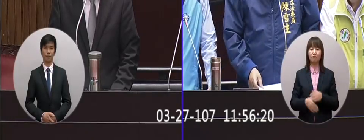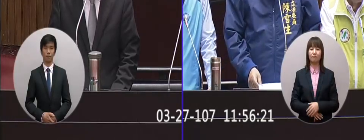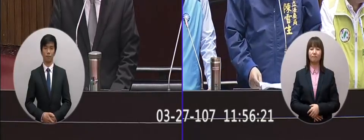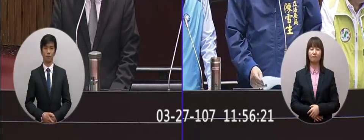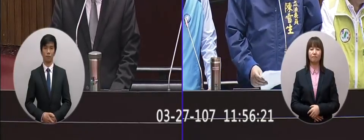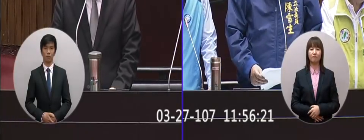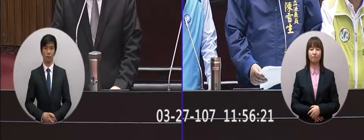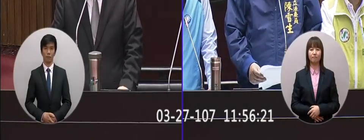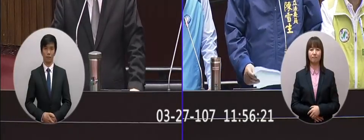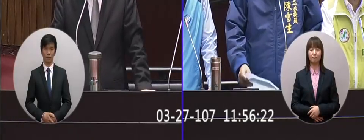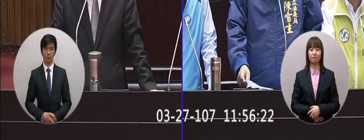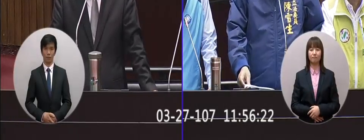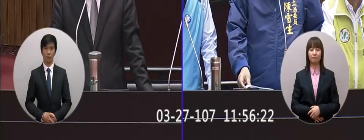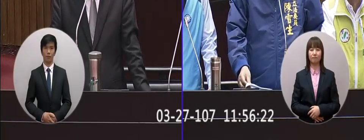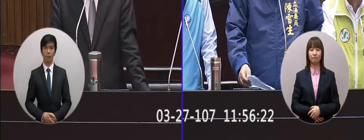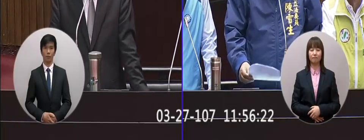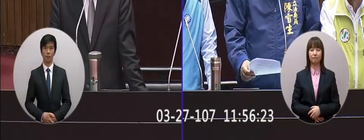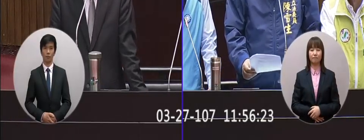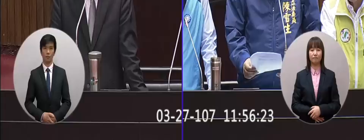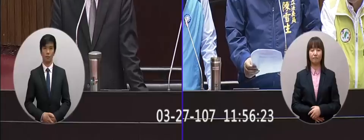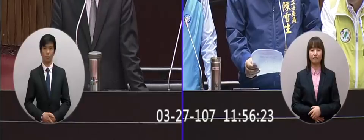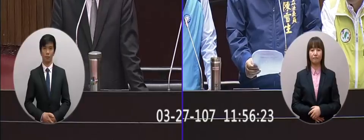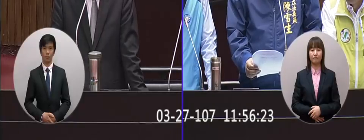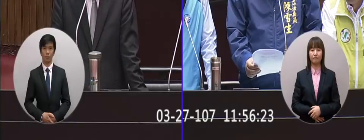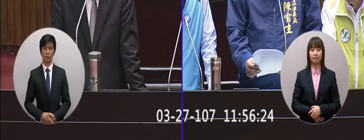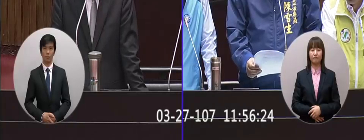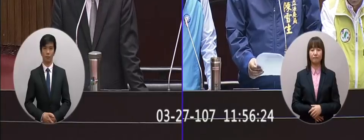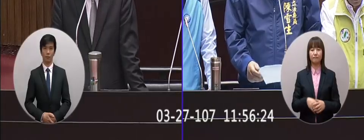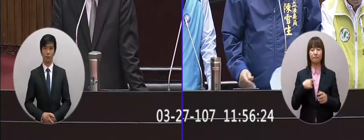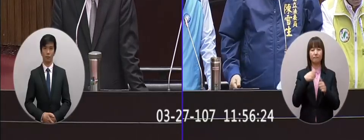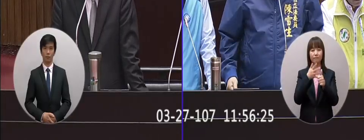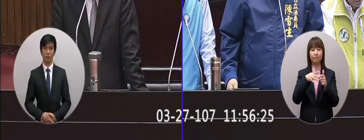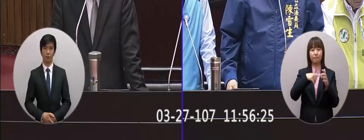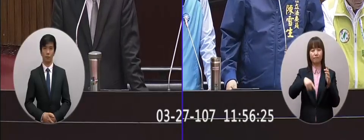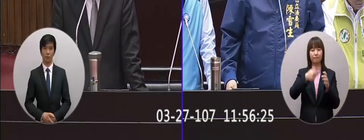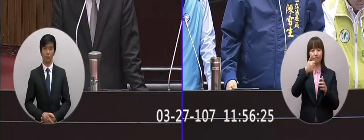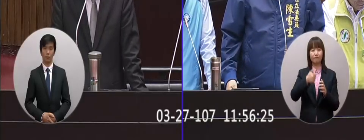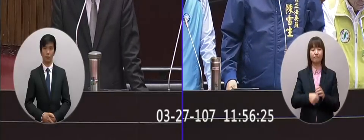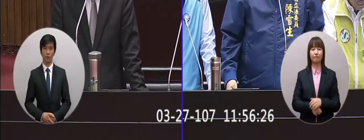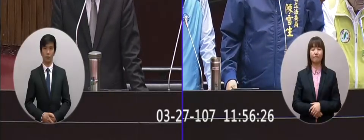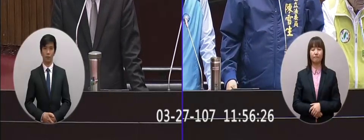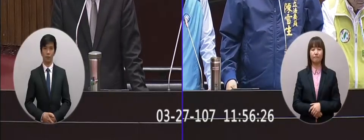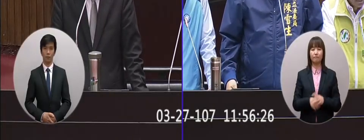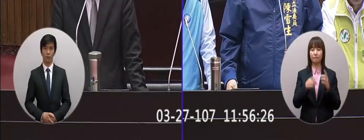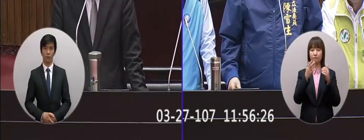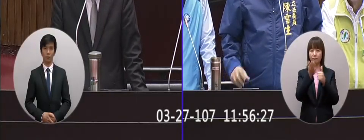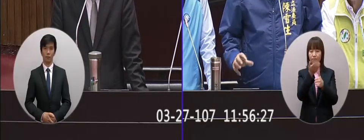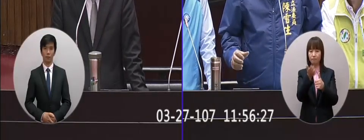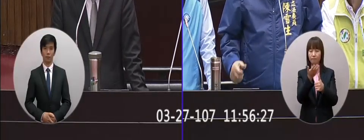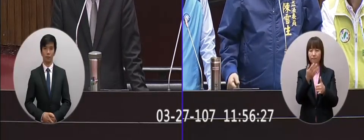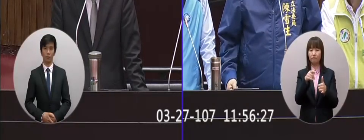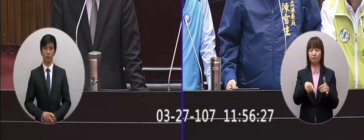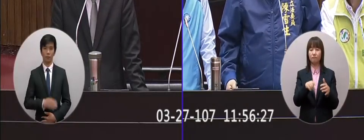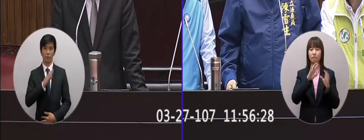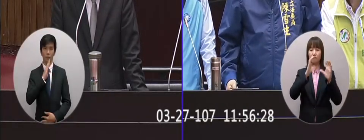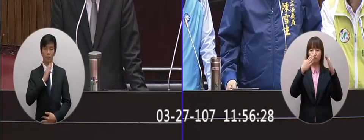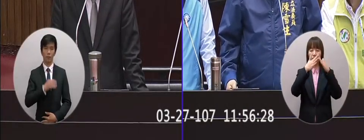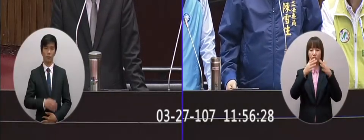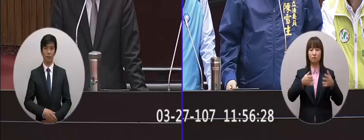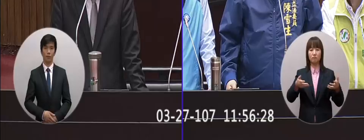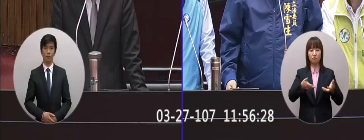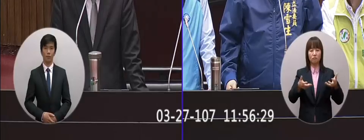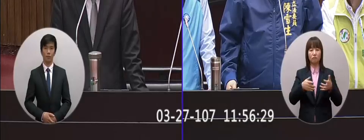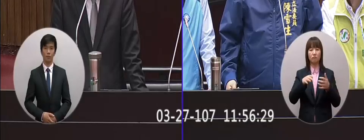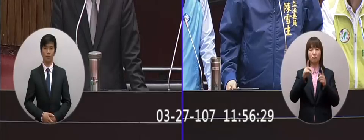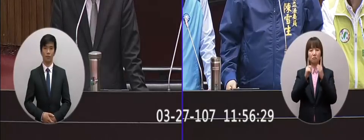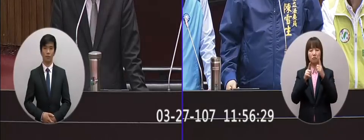我请教院长哈， 哪里？ 我们北部啊，整个国家的建设，北部比